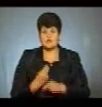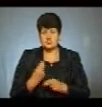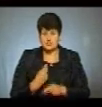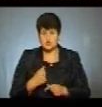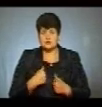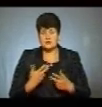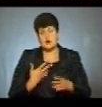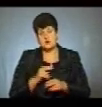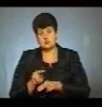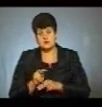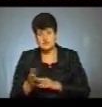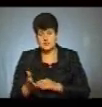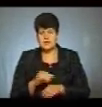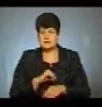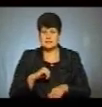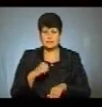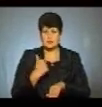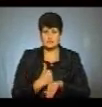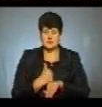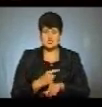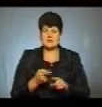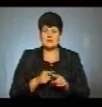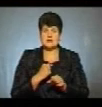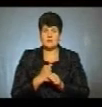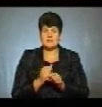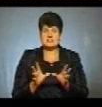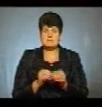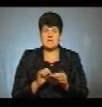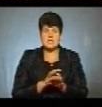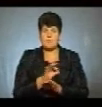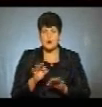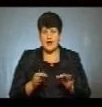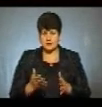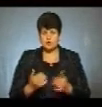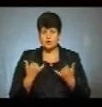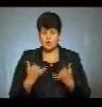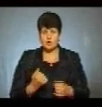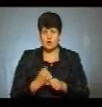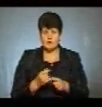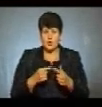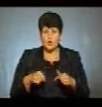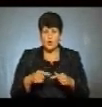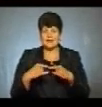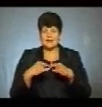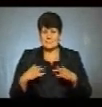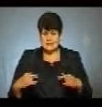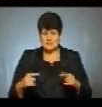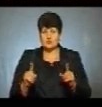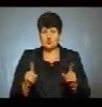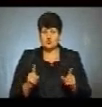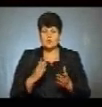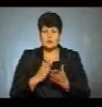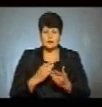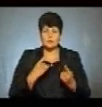щось вчити, але найголовніше – робити спільні проєкти. Тому і сьогодні робимо цей круглий стіл, що йдеться